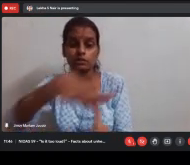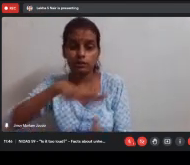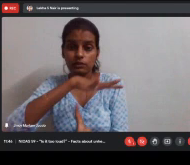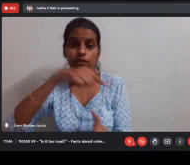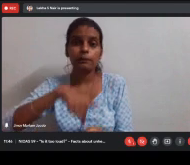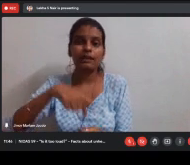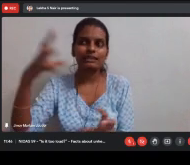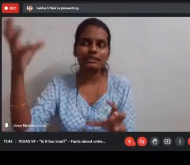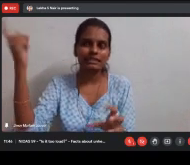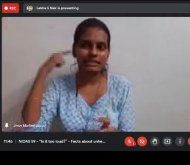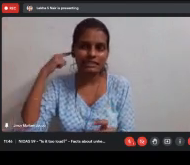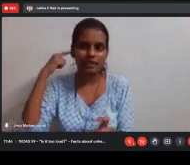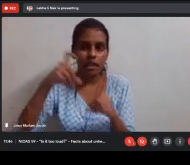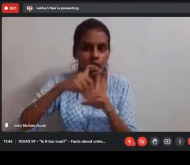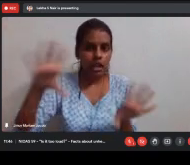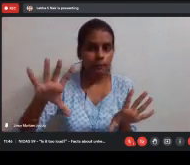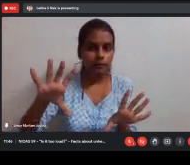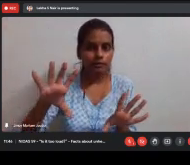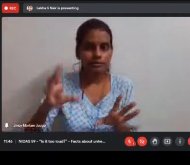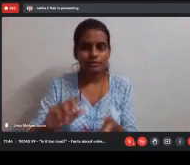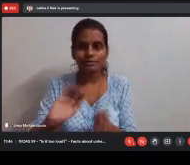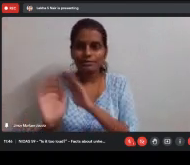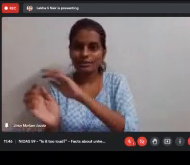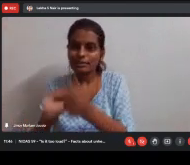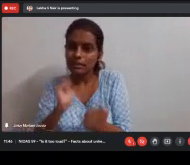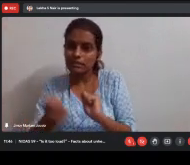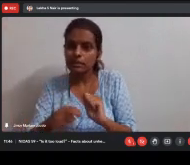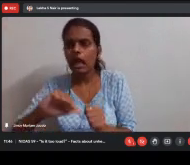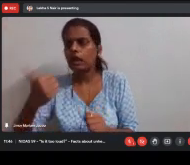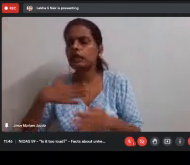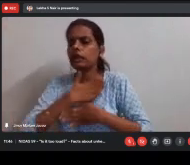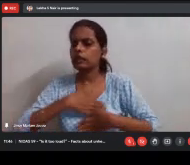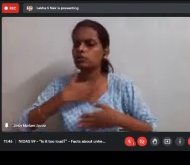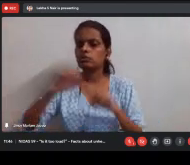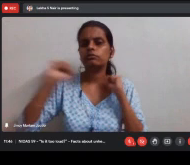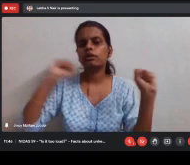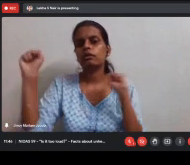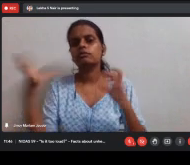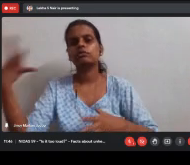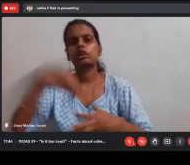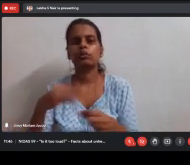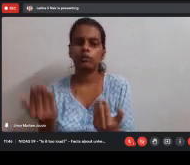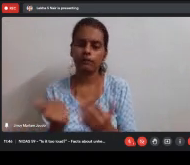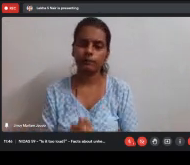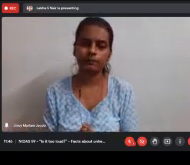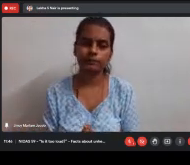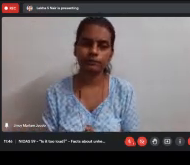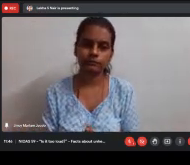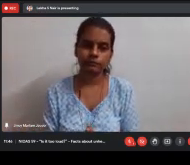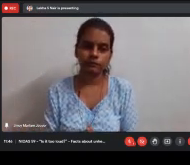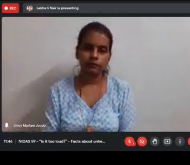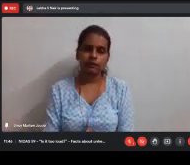കൂടിയാലേ കേൾക്കാൻ പറ്റൂ എന്നുണ്ടെങ്കിൽ നിങ്ങൾ വേറെ ഏതെങ്കിലും റിക്രിയേഷണൽ ആക്ടിവിറ്റി കണ്ടുപിടിക്കുന്നതായിരിക്കും ഉചിതം. കാരണം ആ